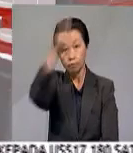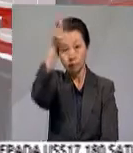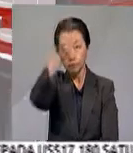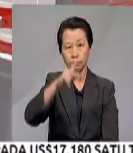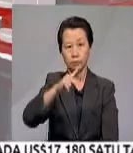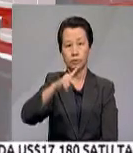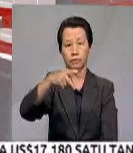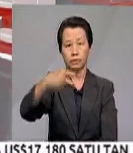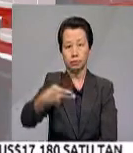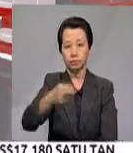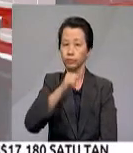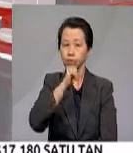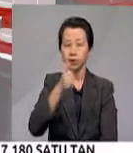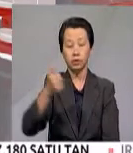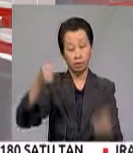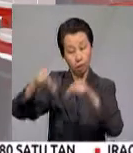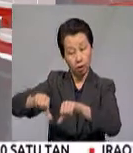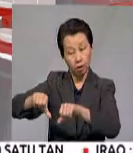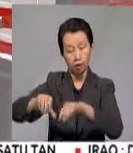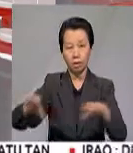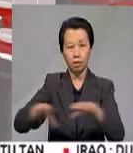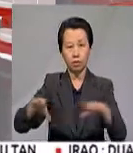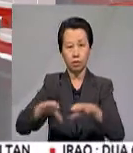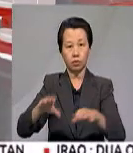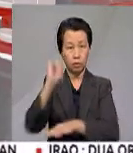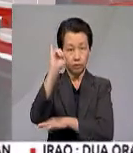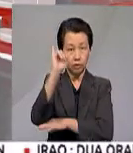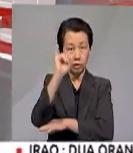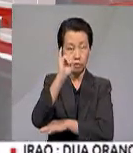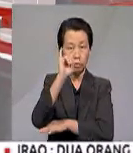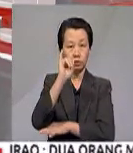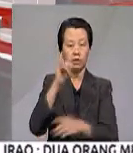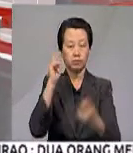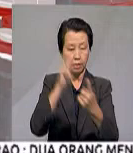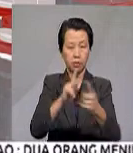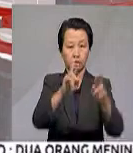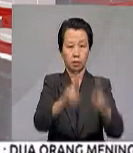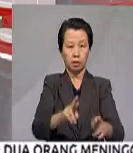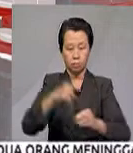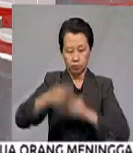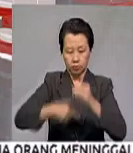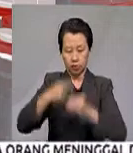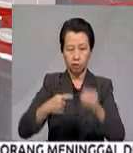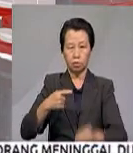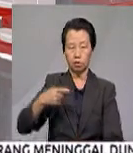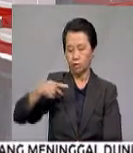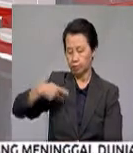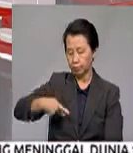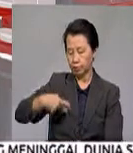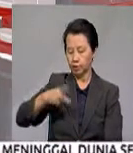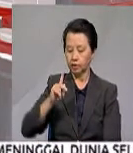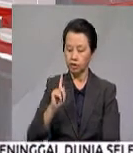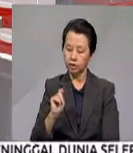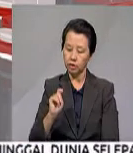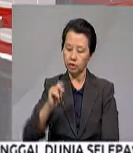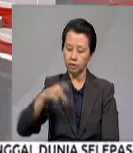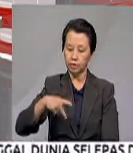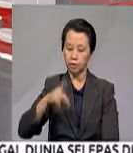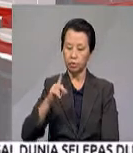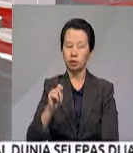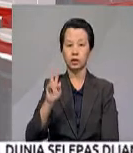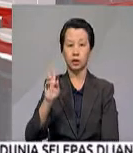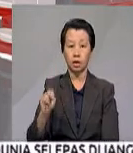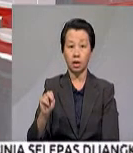kerajaan pakatan Harapan tidak gagal dalam melaksanakan janji manifestonya kepada rakyat mengenai perbadanan tabung pendidikan tinggi